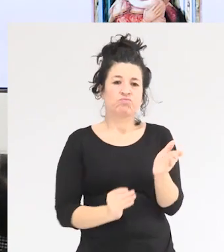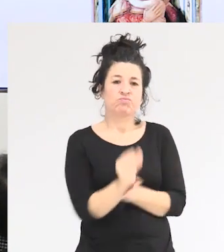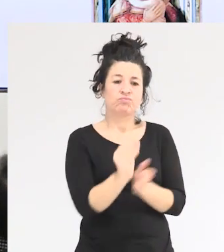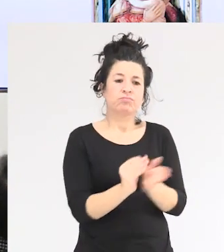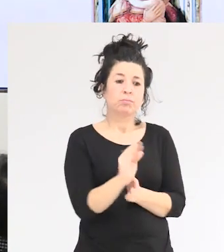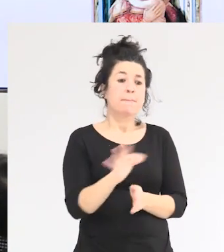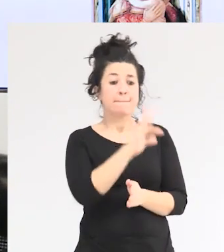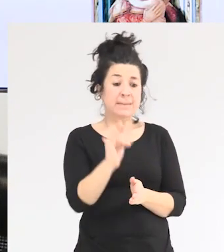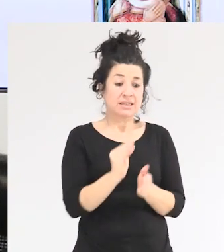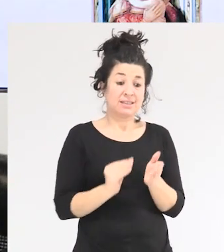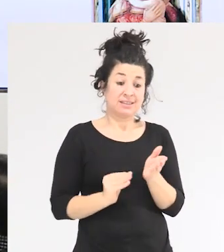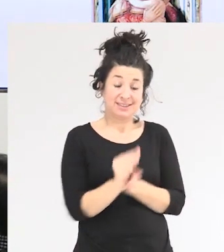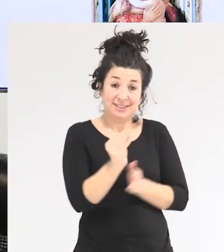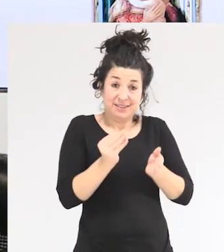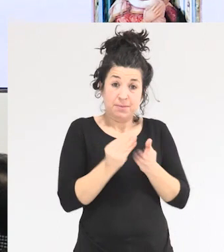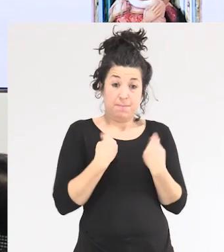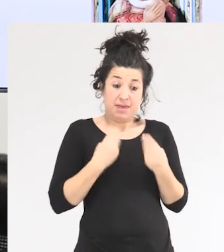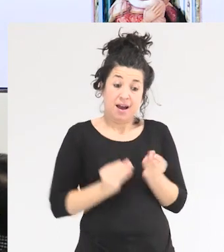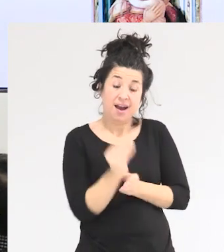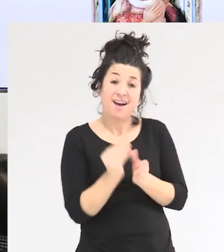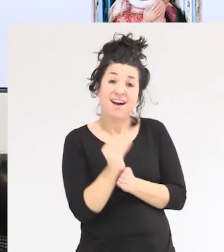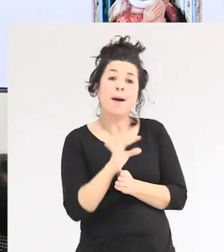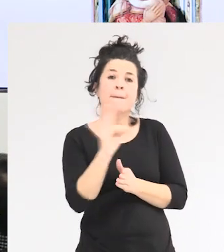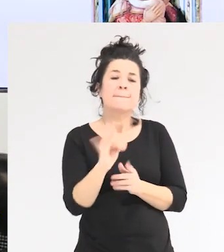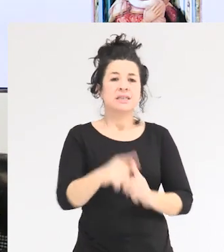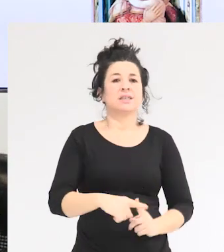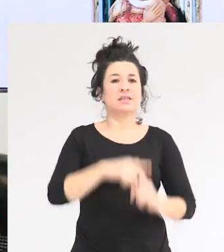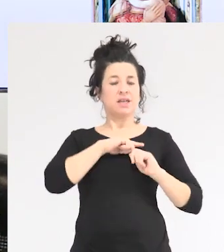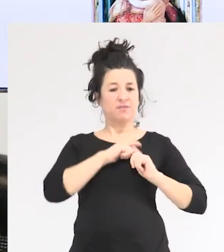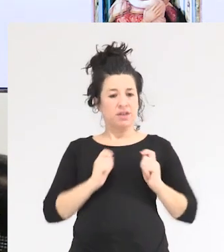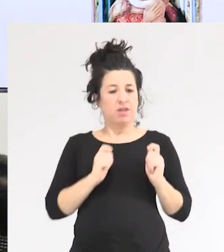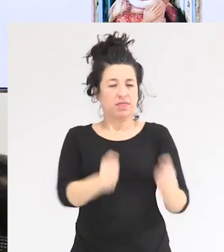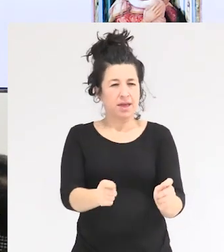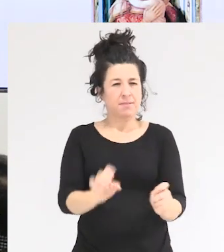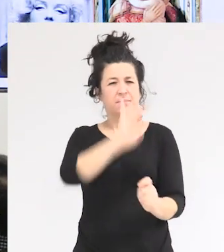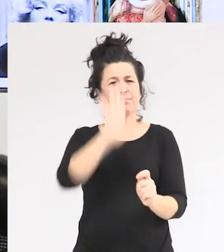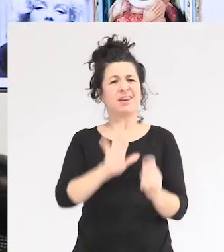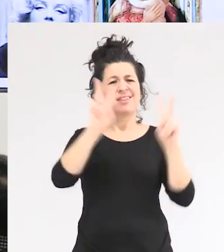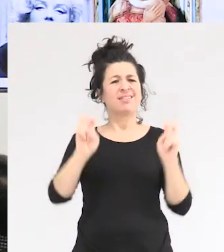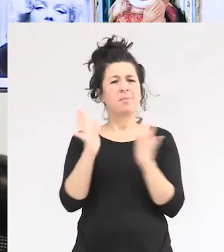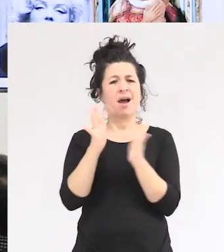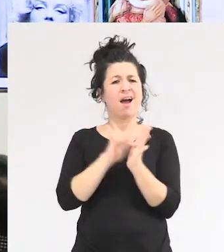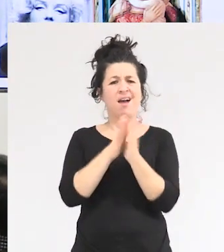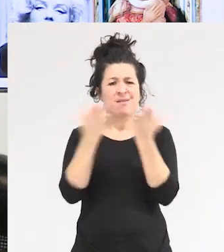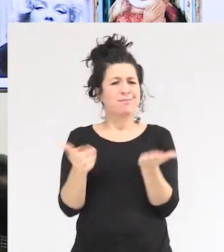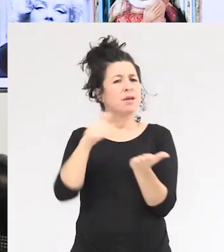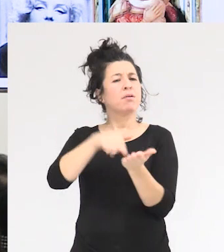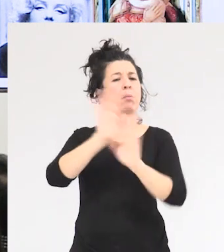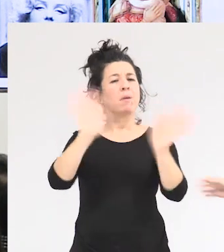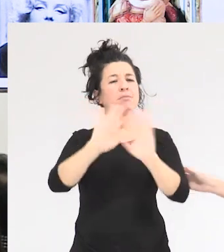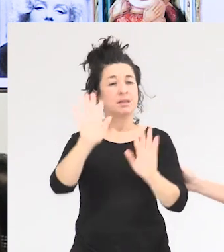sakrifikatu egiten da, bai? Hau ematen du Bibliako kontuak direla, baina nahiko bizi daude kultura, gure